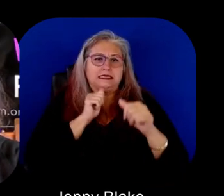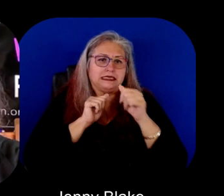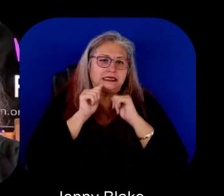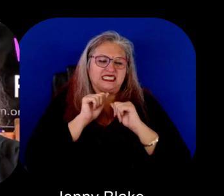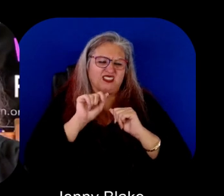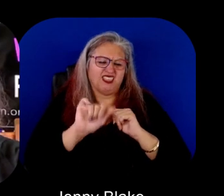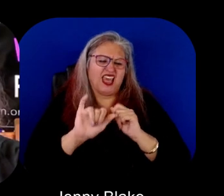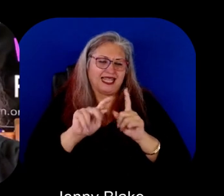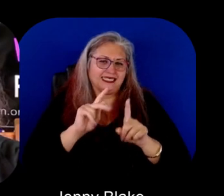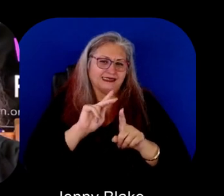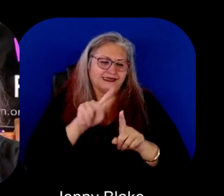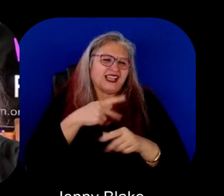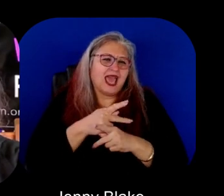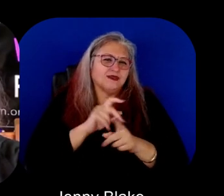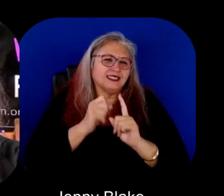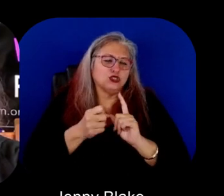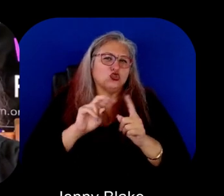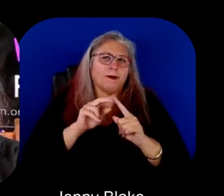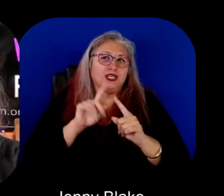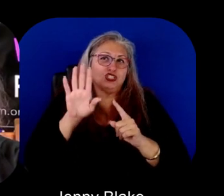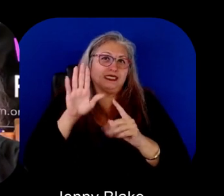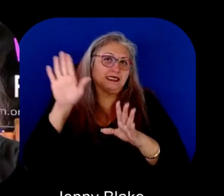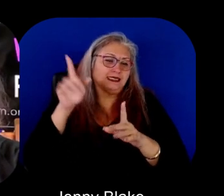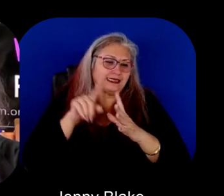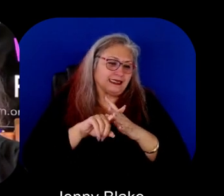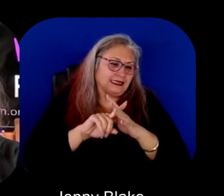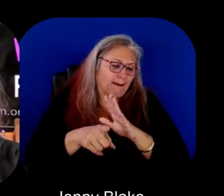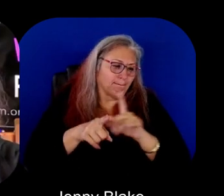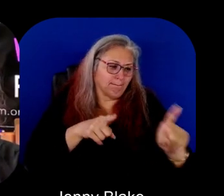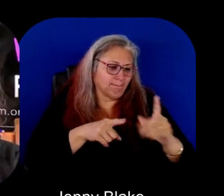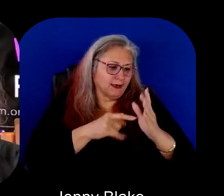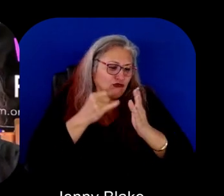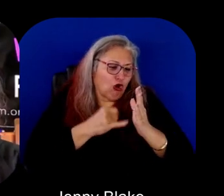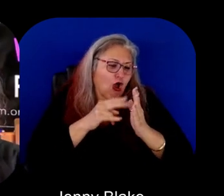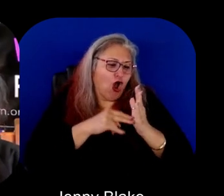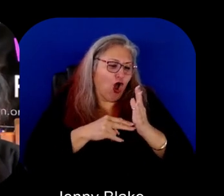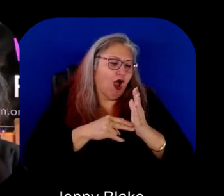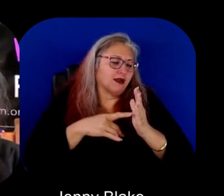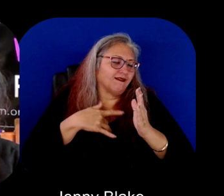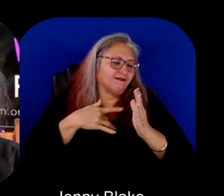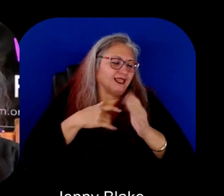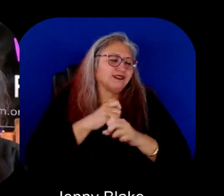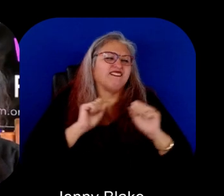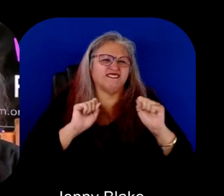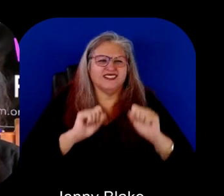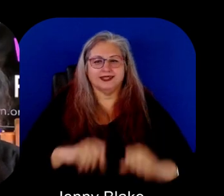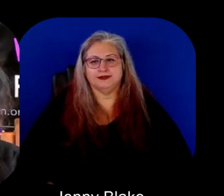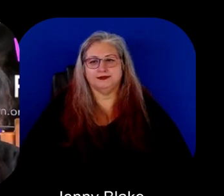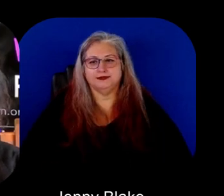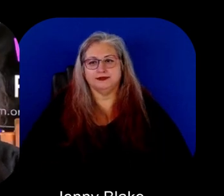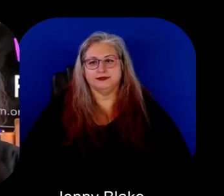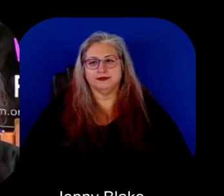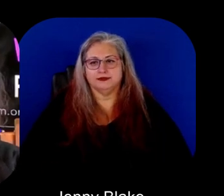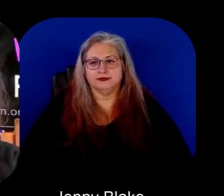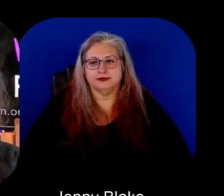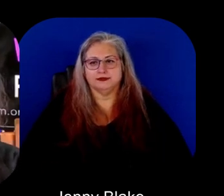with that. So therefore, arts and drawing and painting were her salvation. طبعا